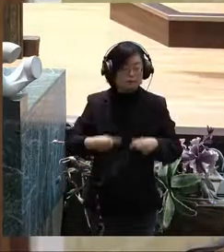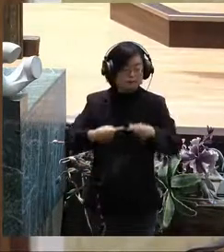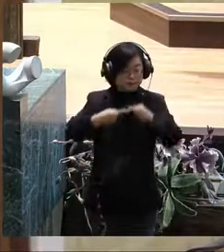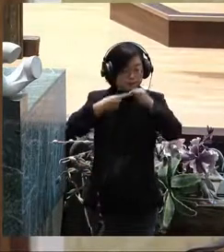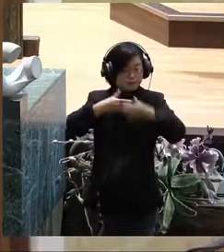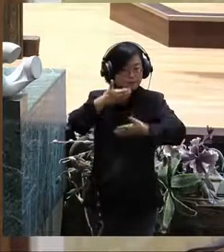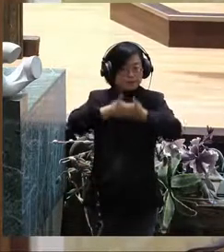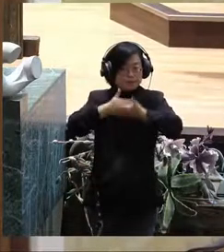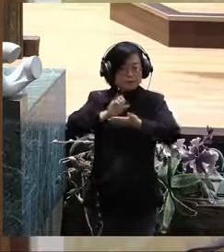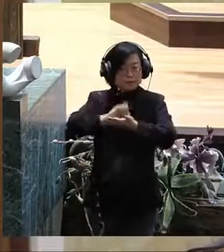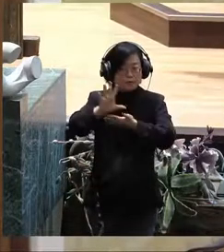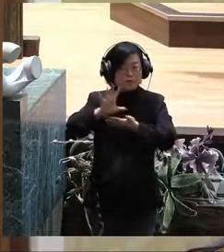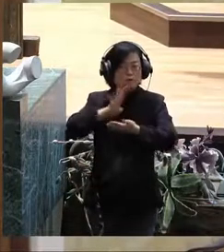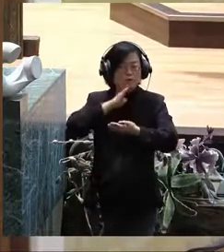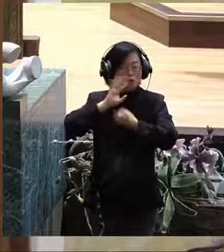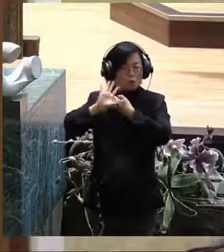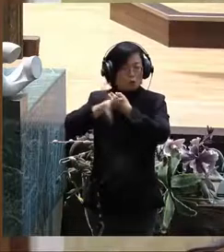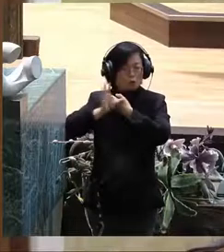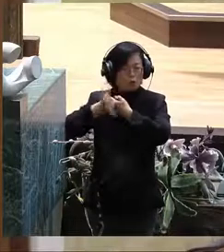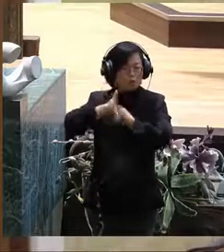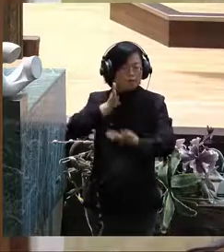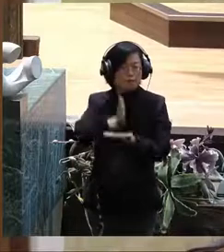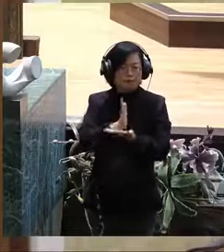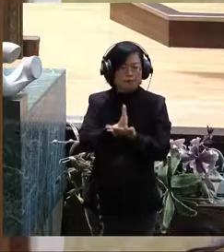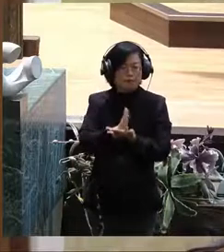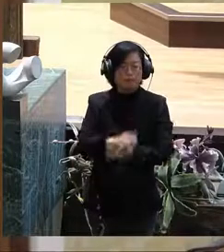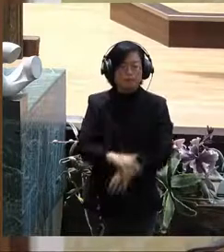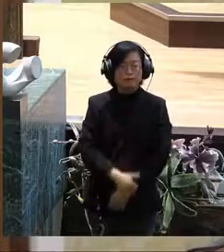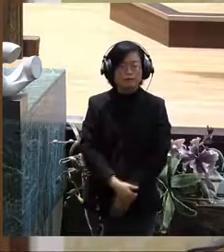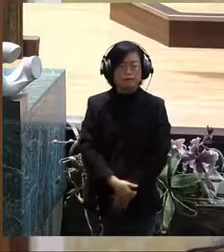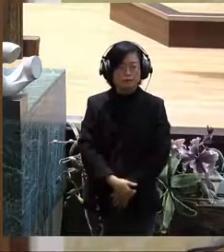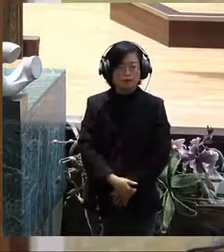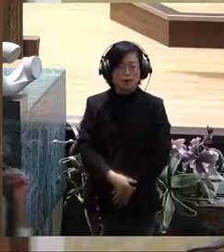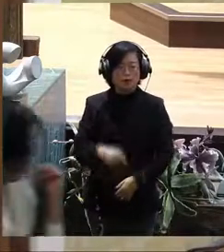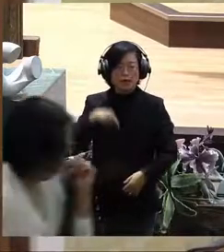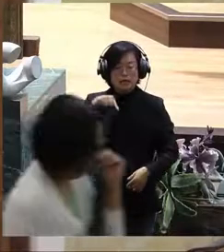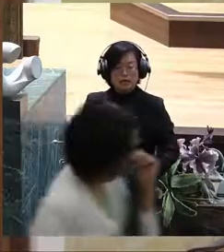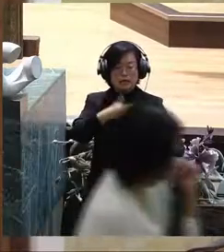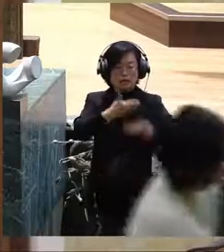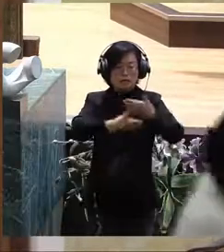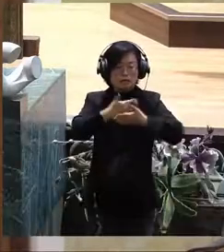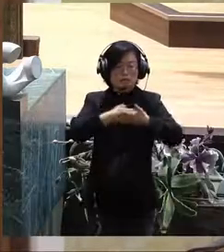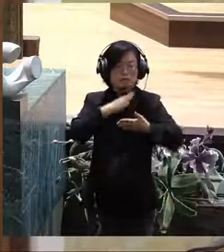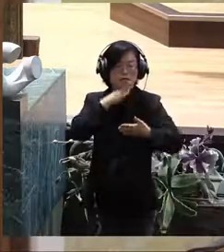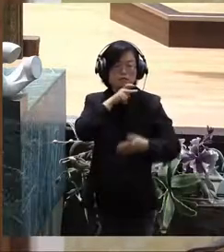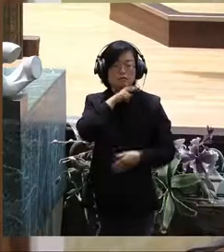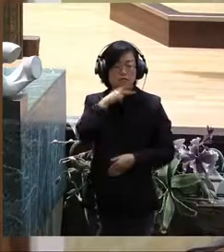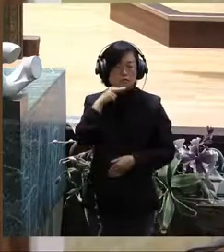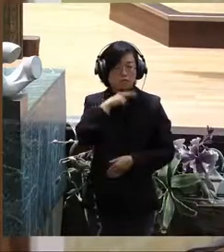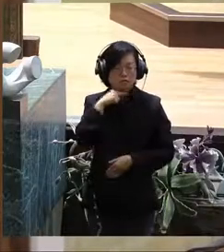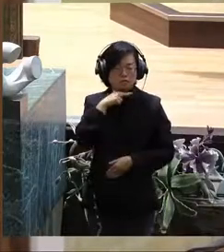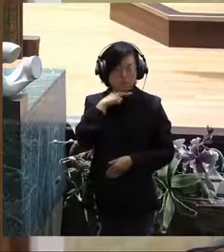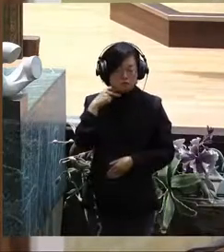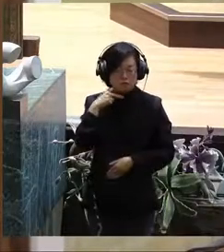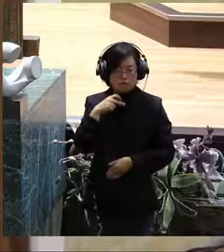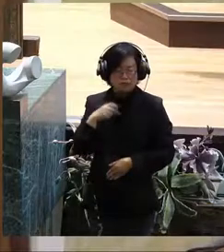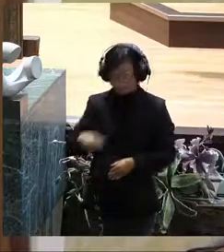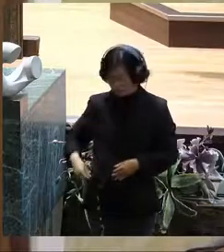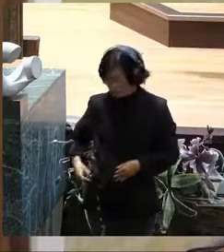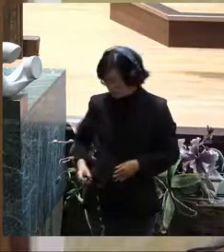策。那各位如果因为他的影片是英文的，那如果你需要翻译的话，我们在那